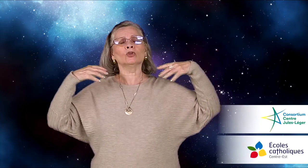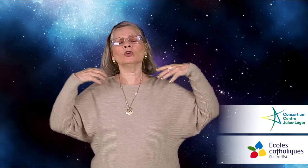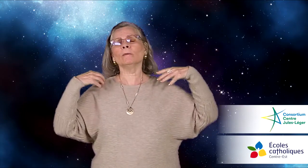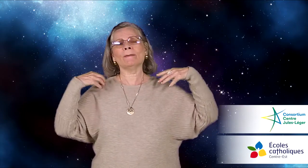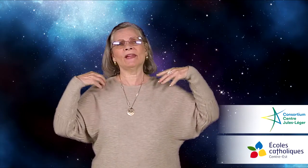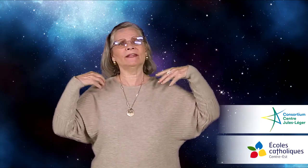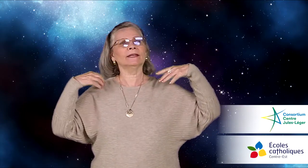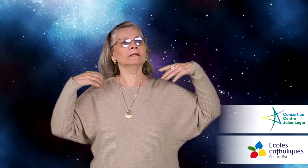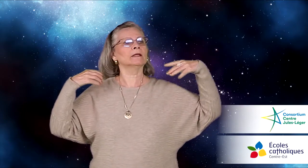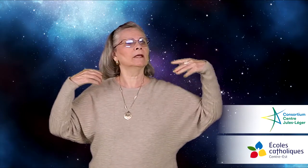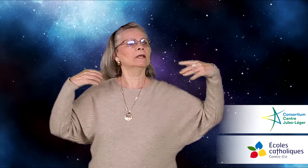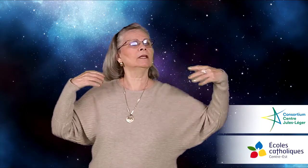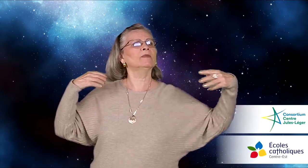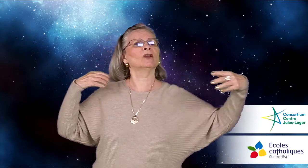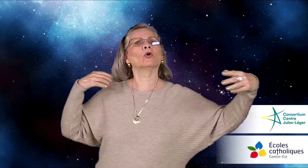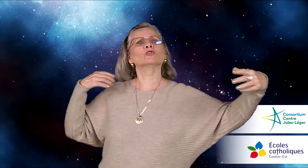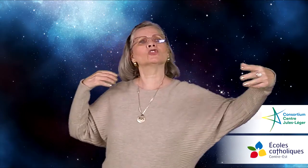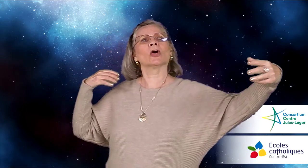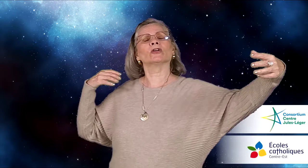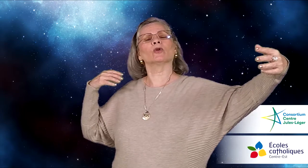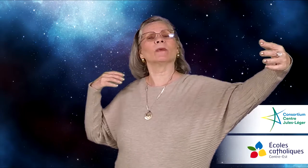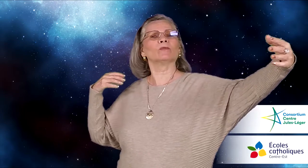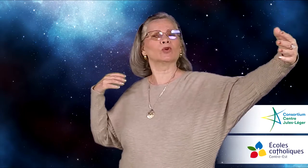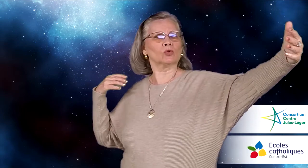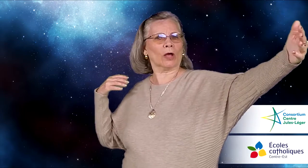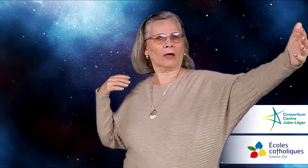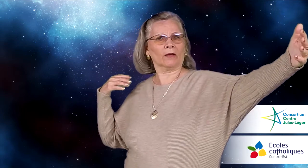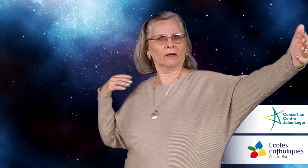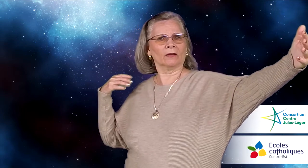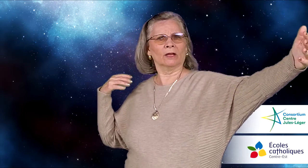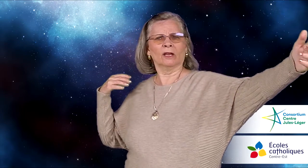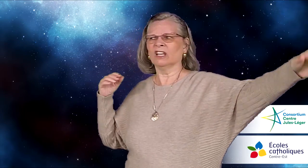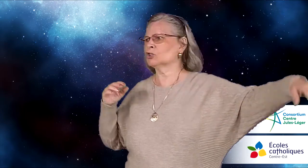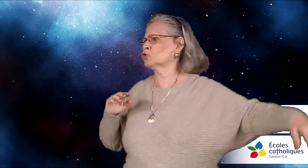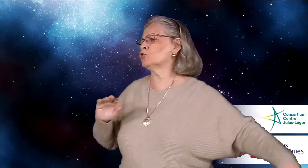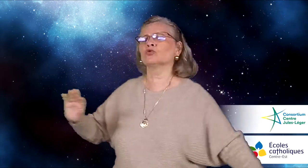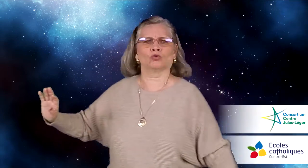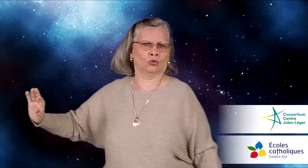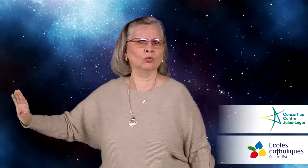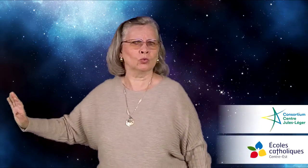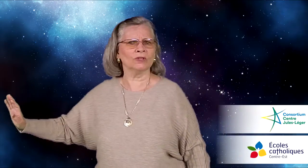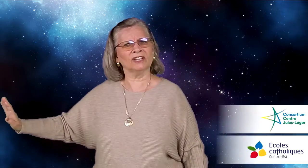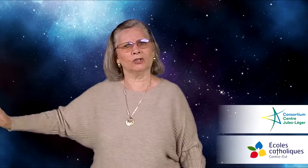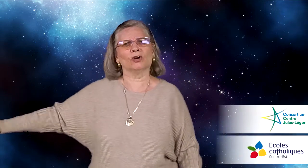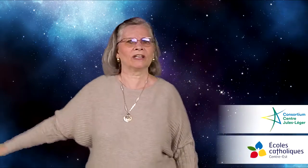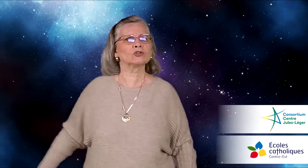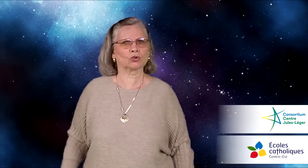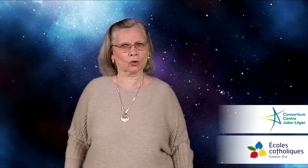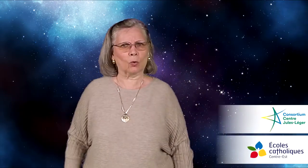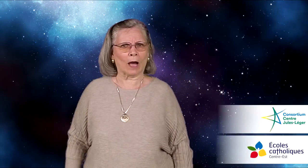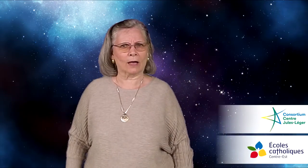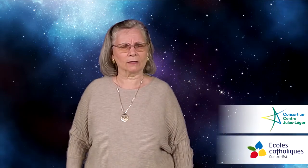que ma planète et mes consœurs de même couleur. » Et, surtout, ignorez Turquoise.